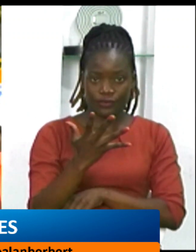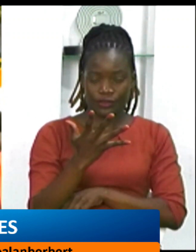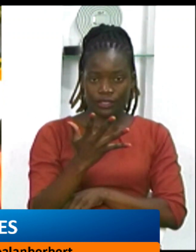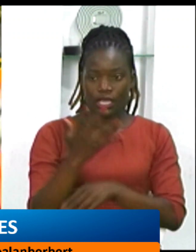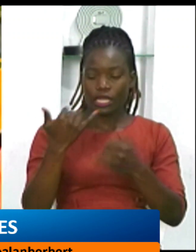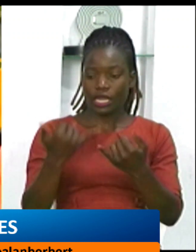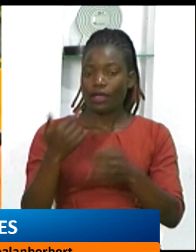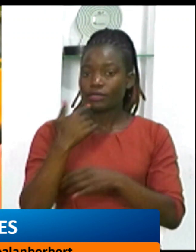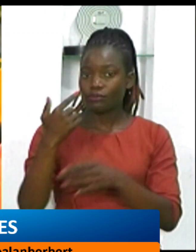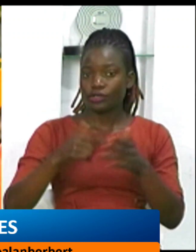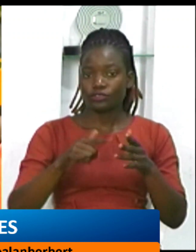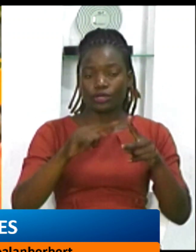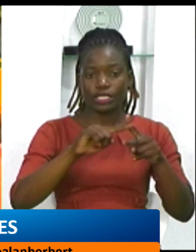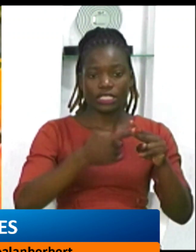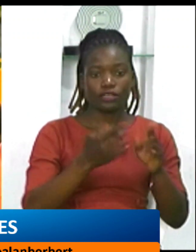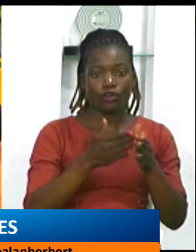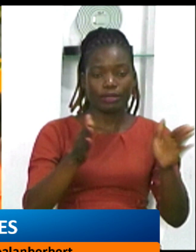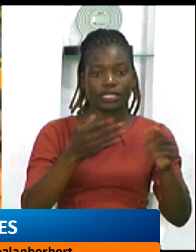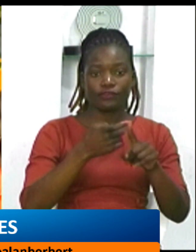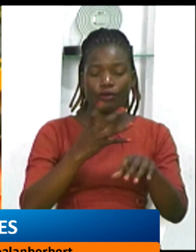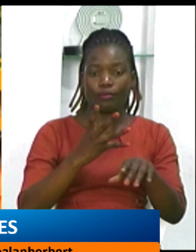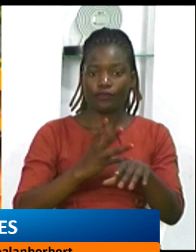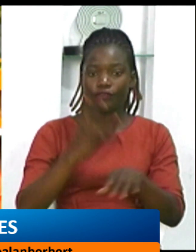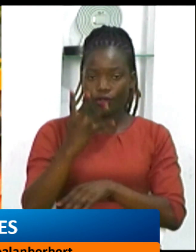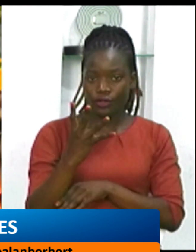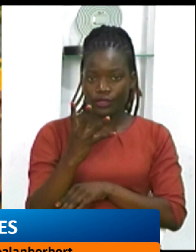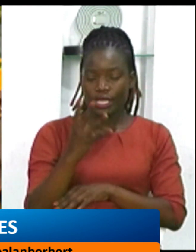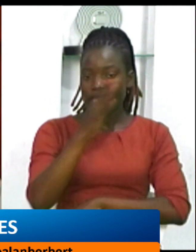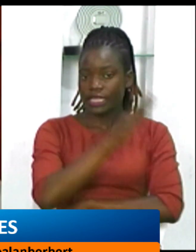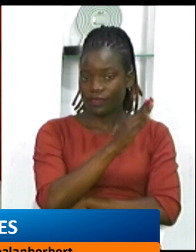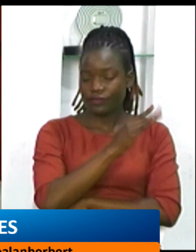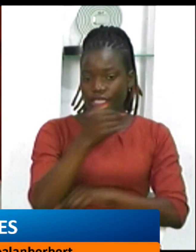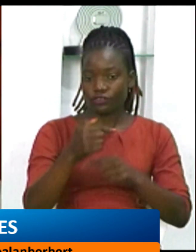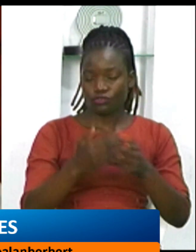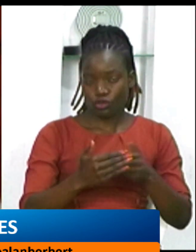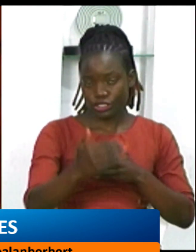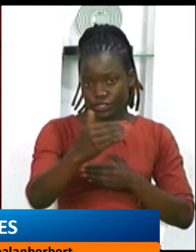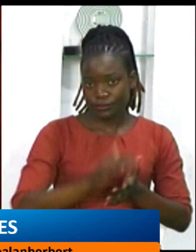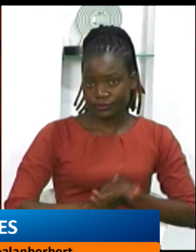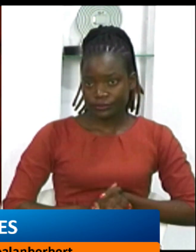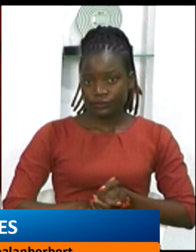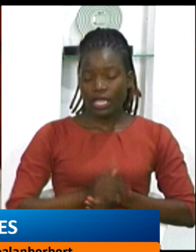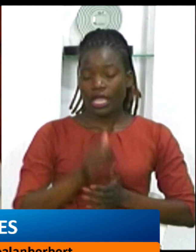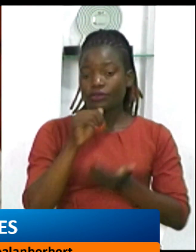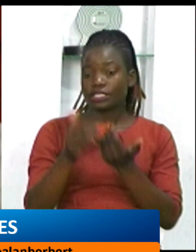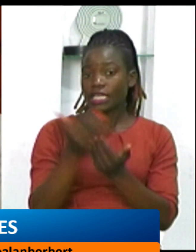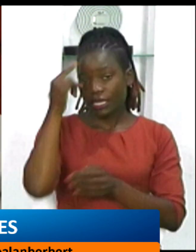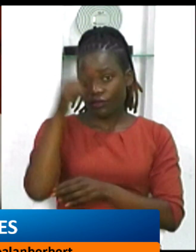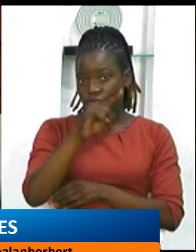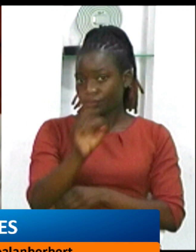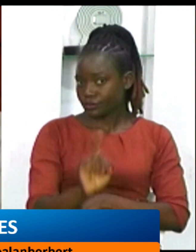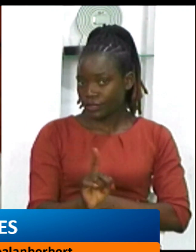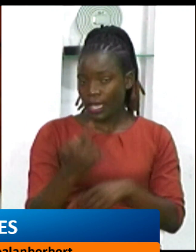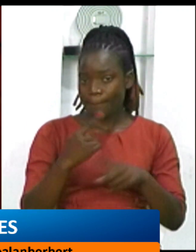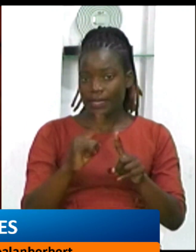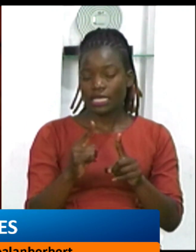leo amesema tuwe tunafungua kuanzia saa 10 jioni kuendelea. I am not just taking care of you. I'm also taking care of the Kenyans